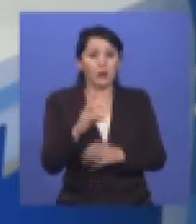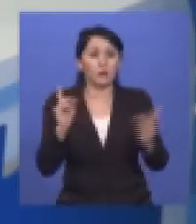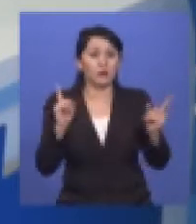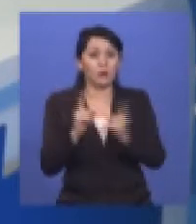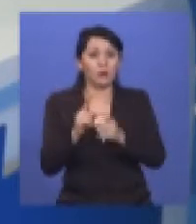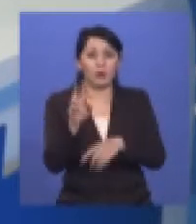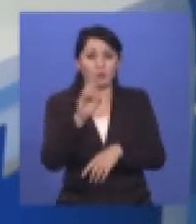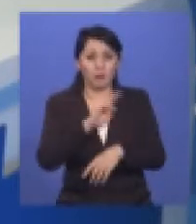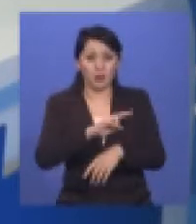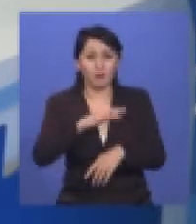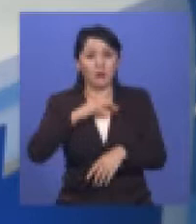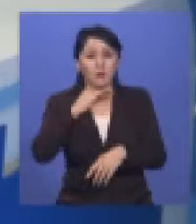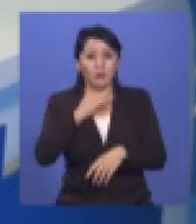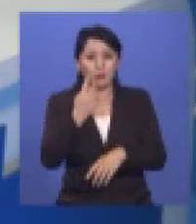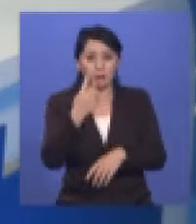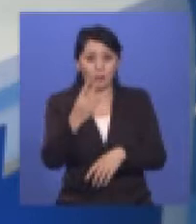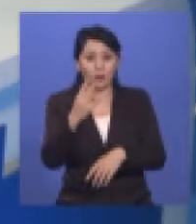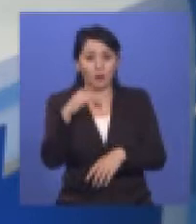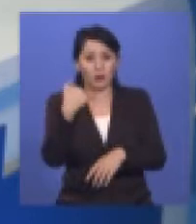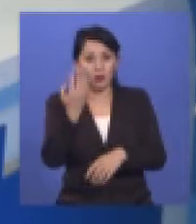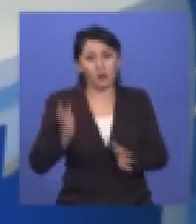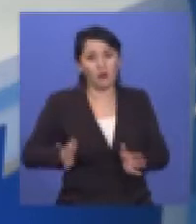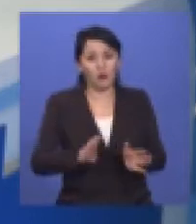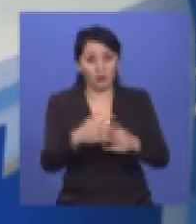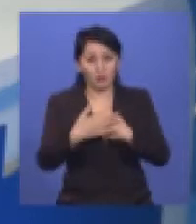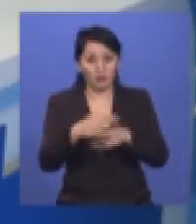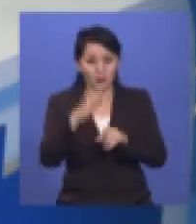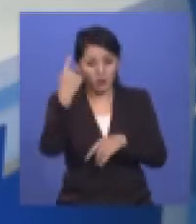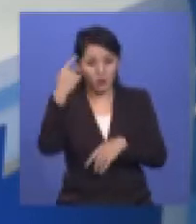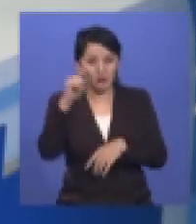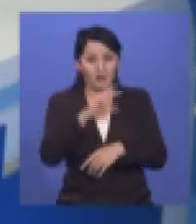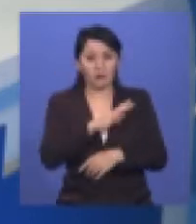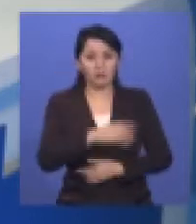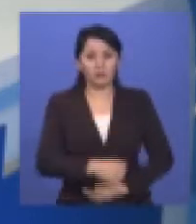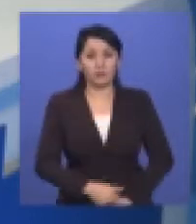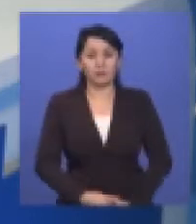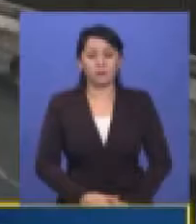тілшілері жөндеу жұмыстарының барысымен танысып, жол қашан ашылатынын біліп қайтты.